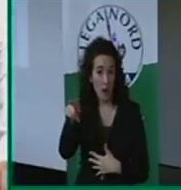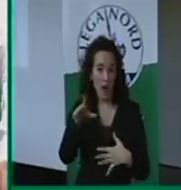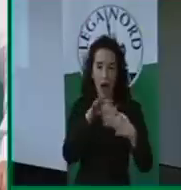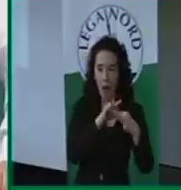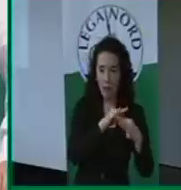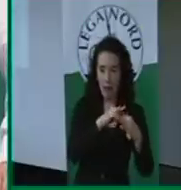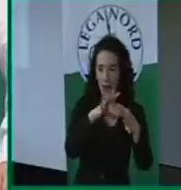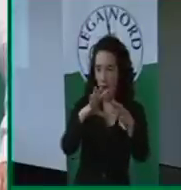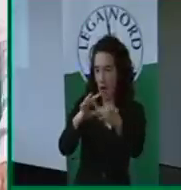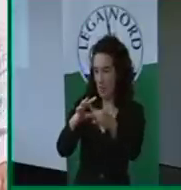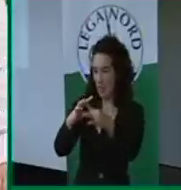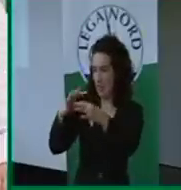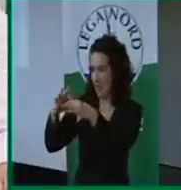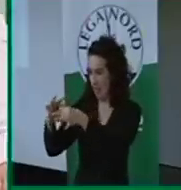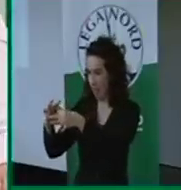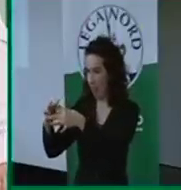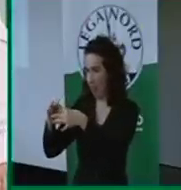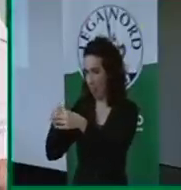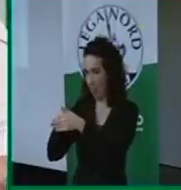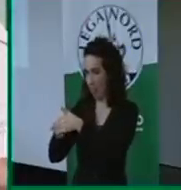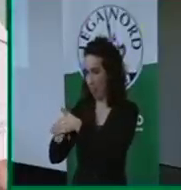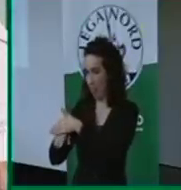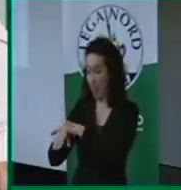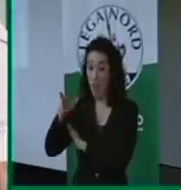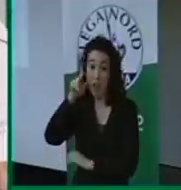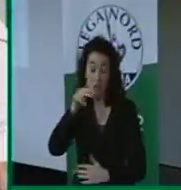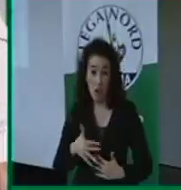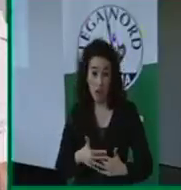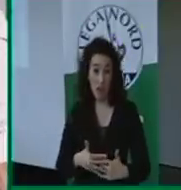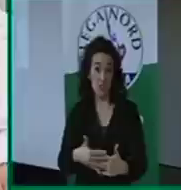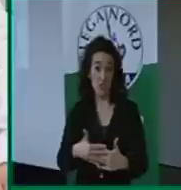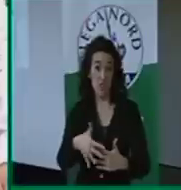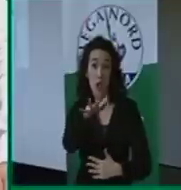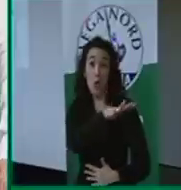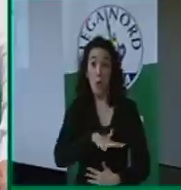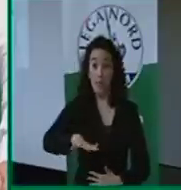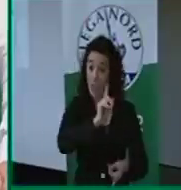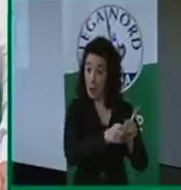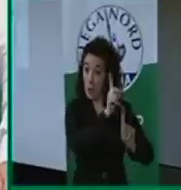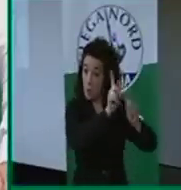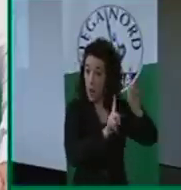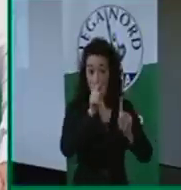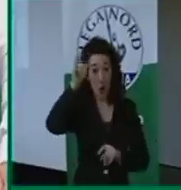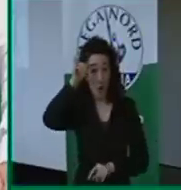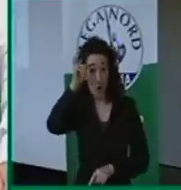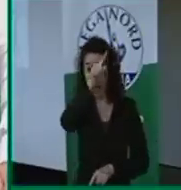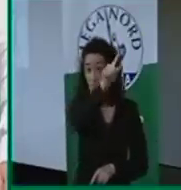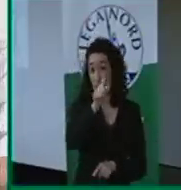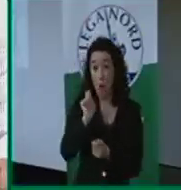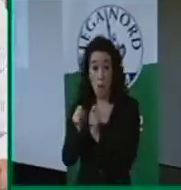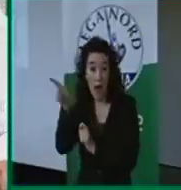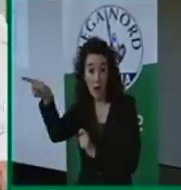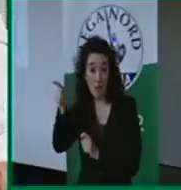dell'amica dell'amica dell'amica e non è la donna incinta dei Quartieri popolari di Milano di Torino di Roma o di